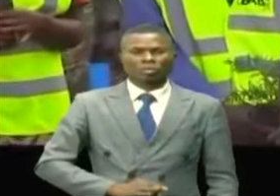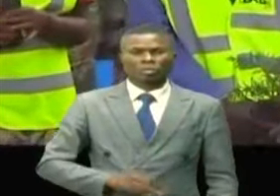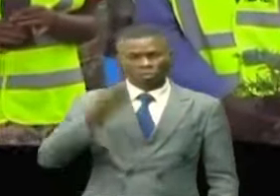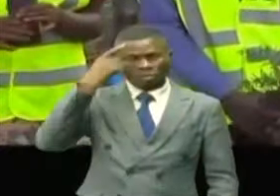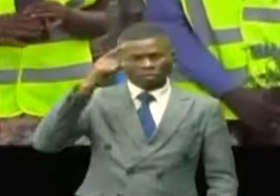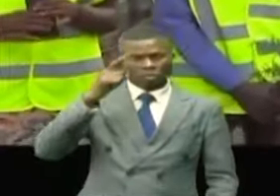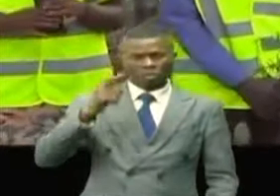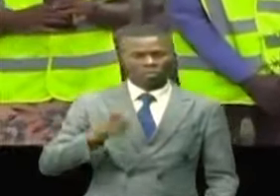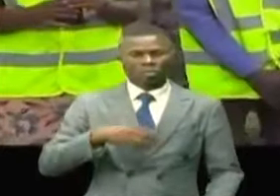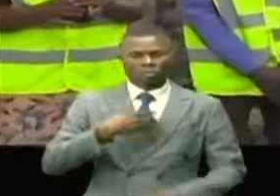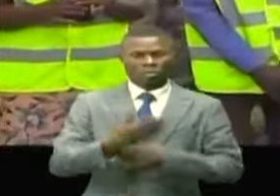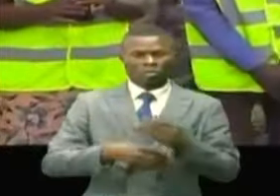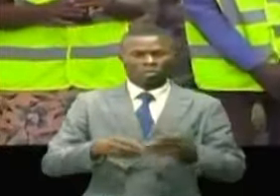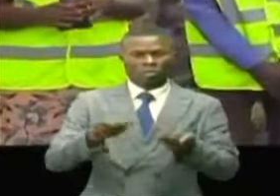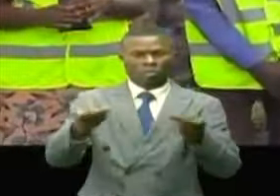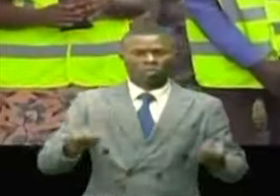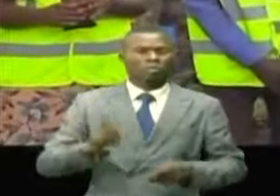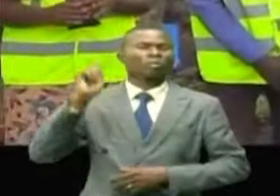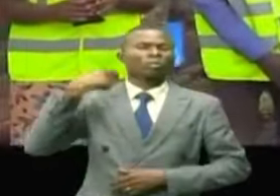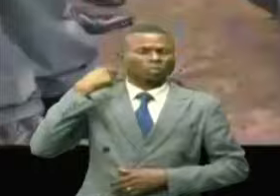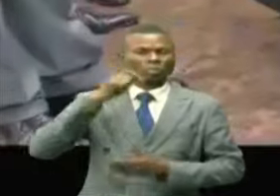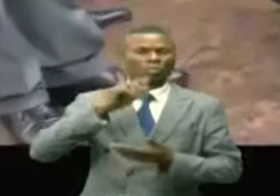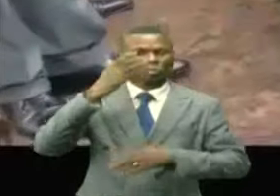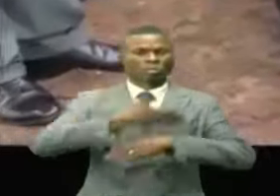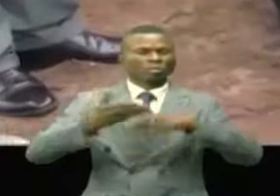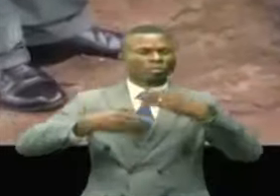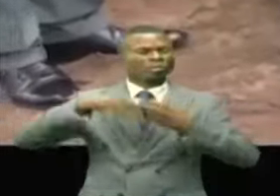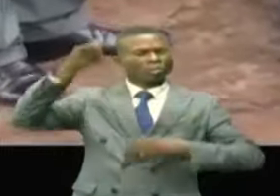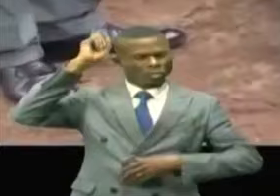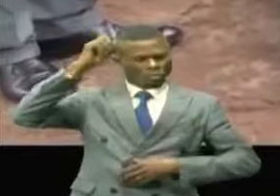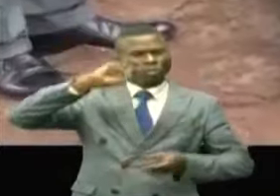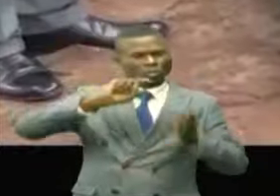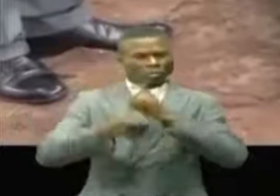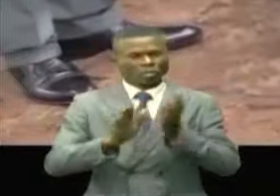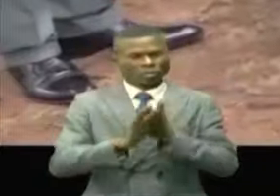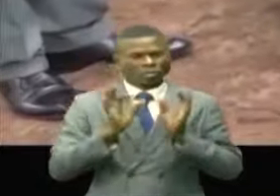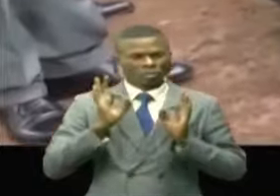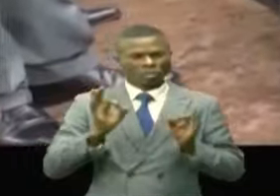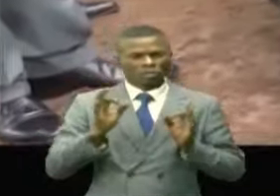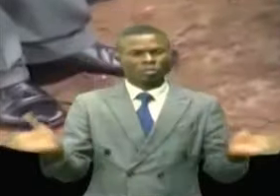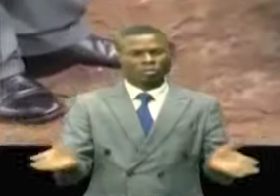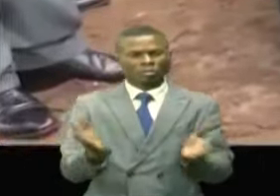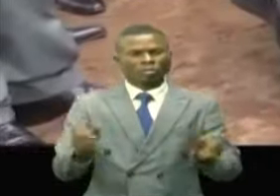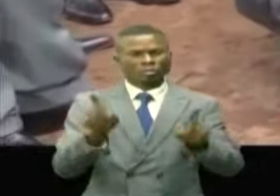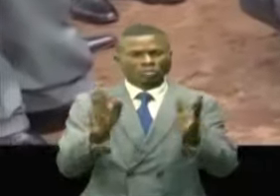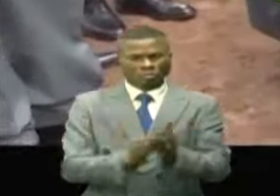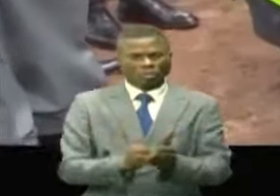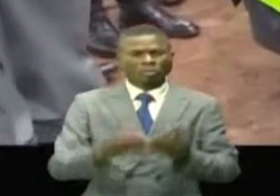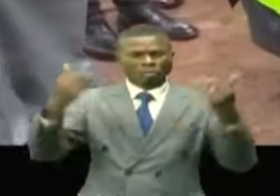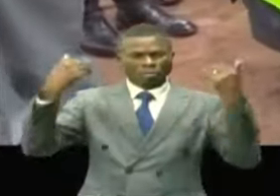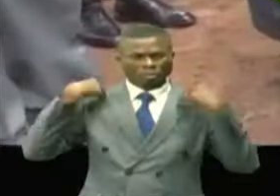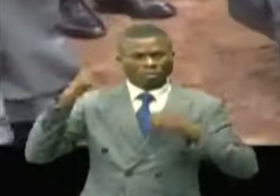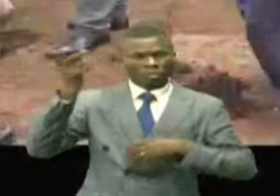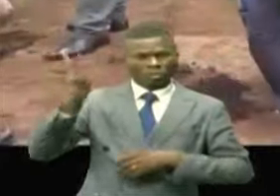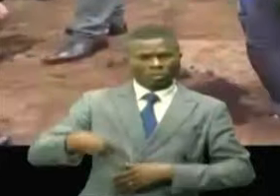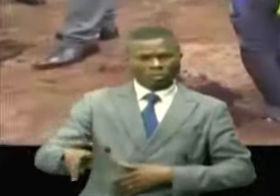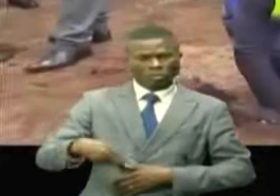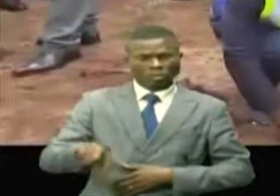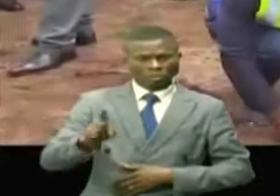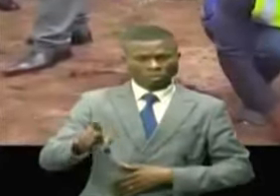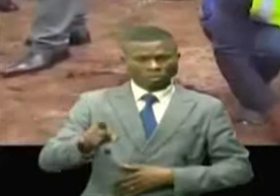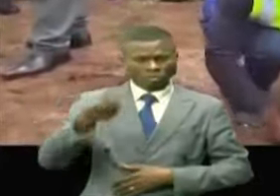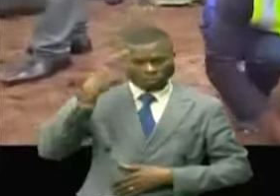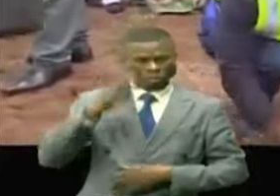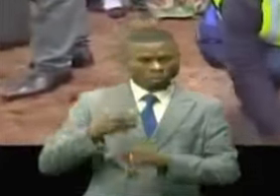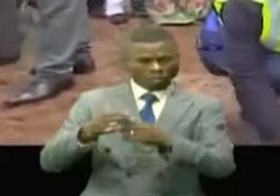de moderniser le milieu carcéral construit depuis 1960 il exhortait aussi les autorités locales de faire